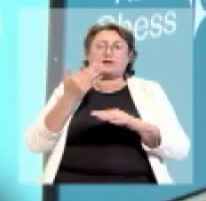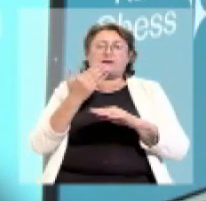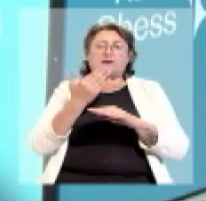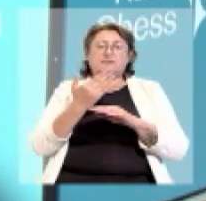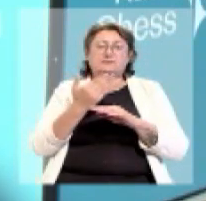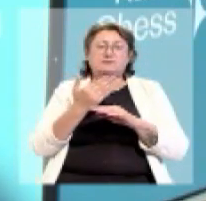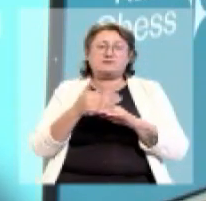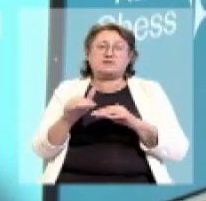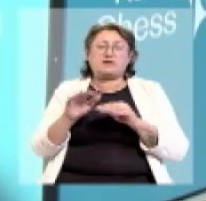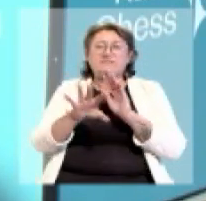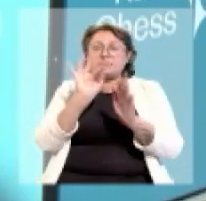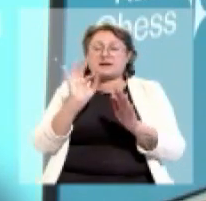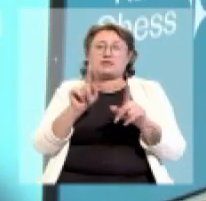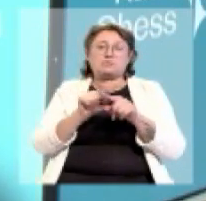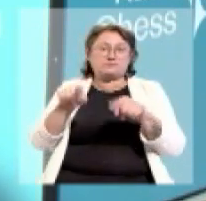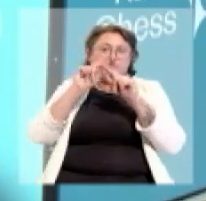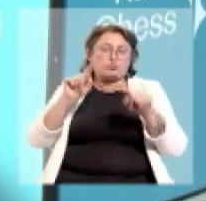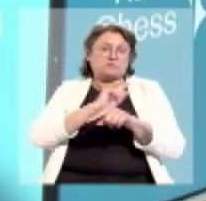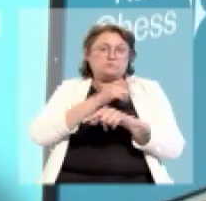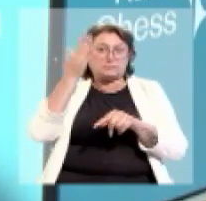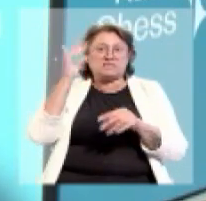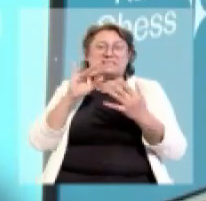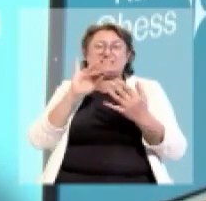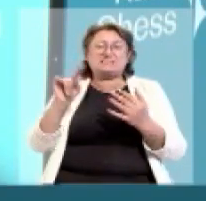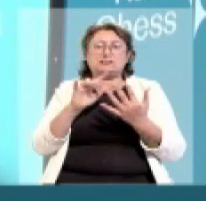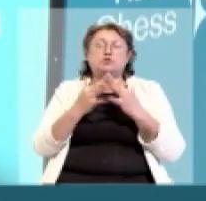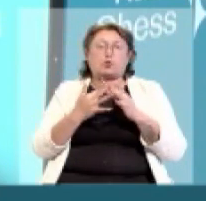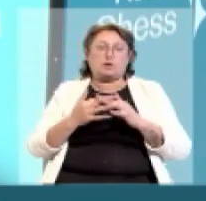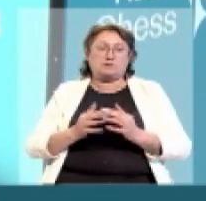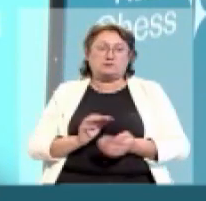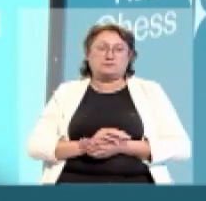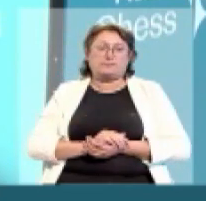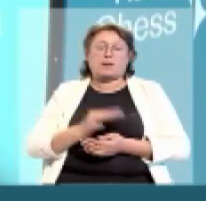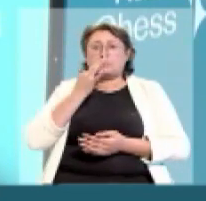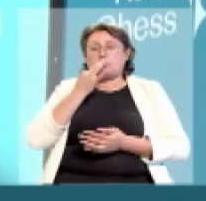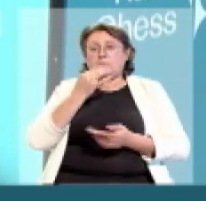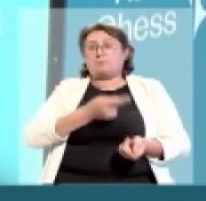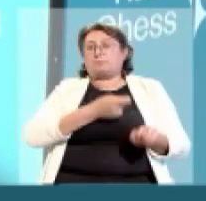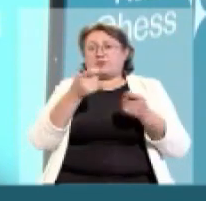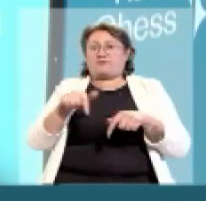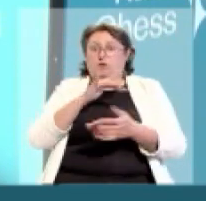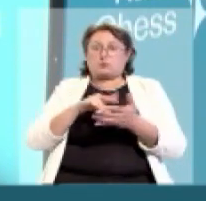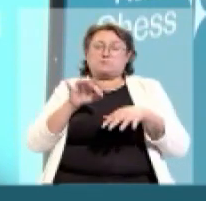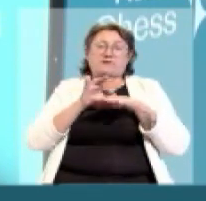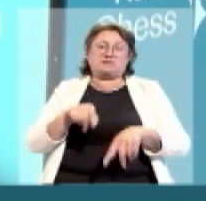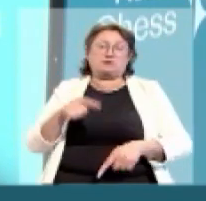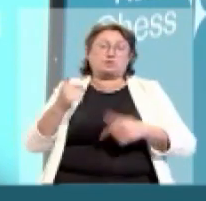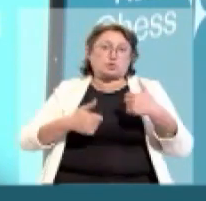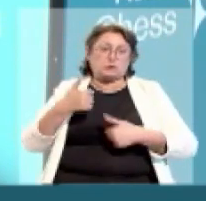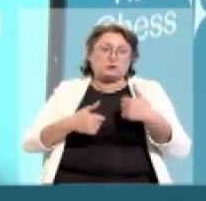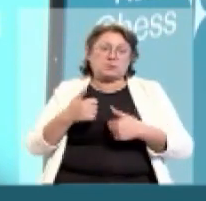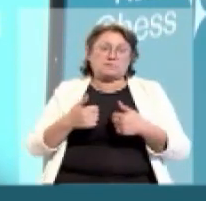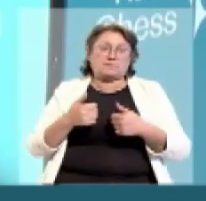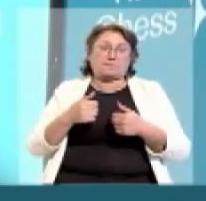выявлять таких вот звезд из сел, и потом привозить их в город и здесь проводить турниры, и таким